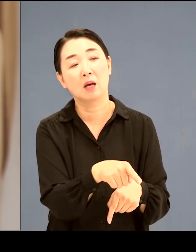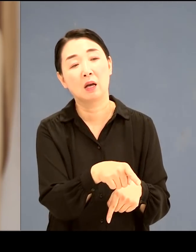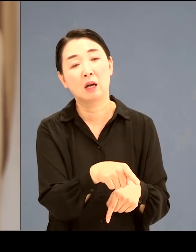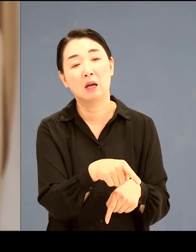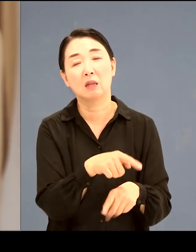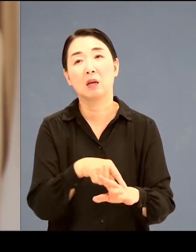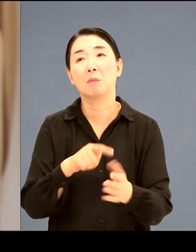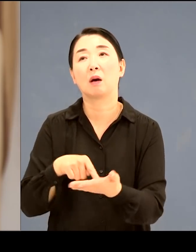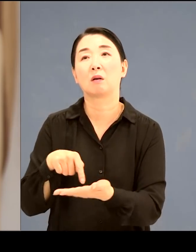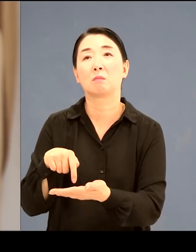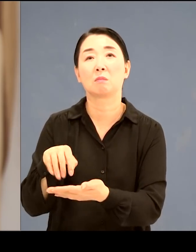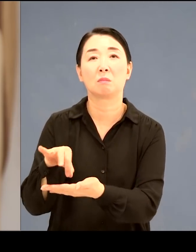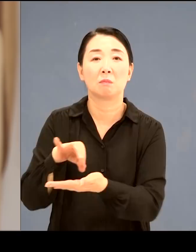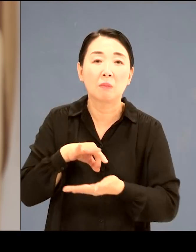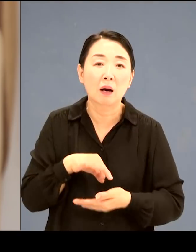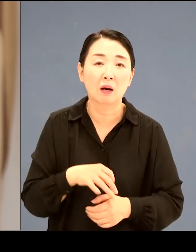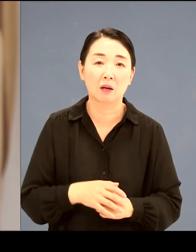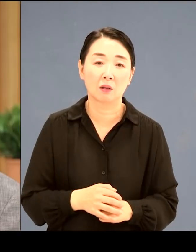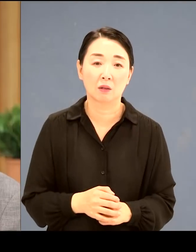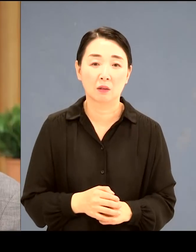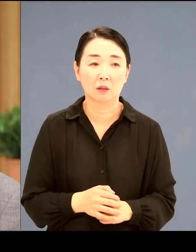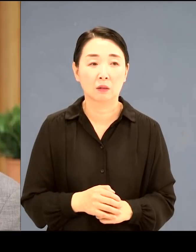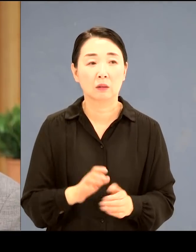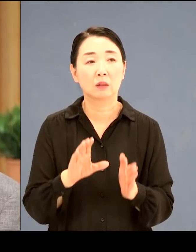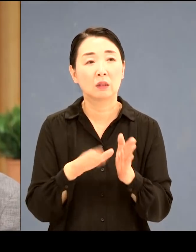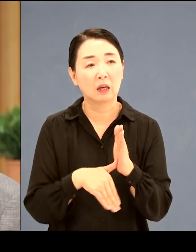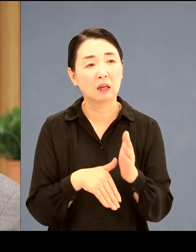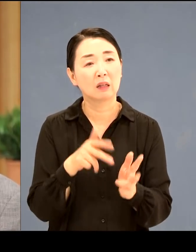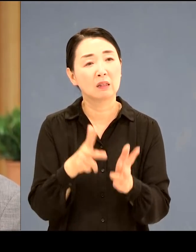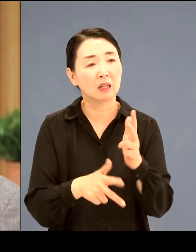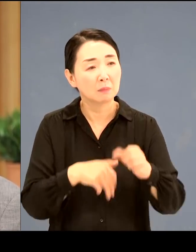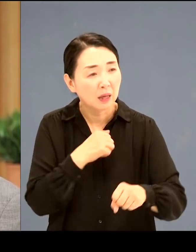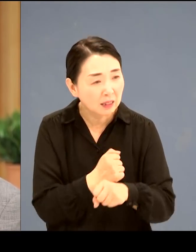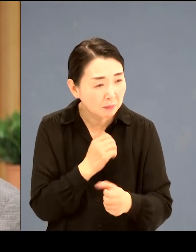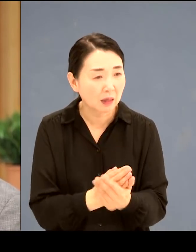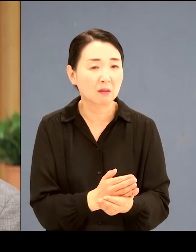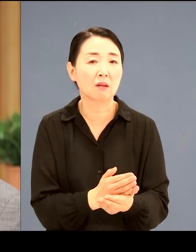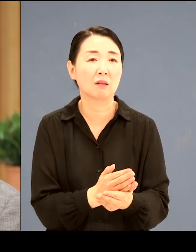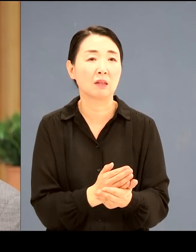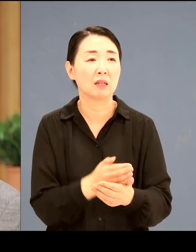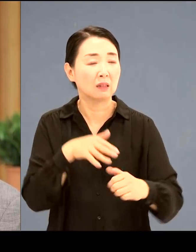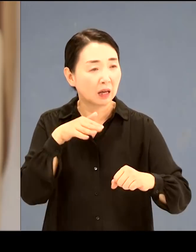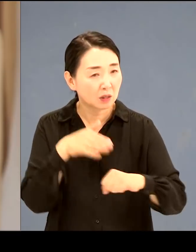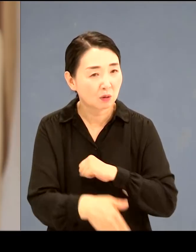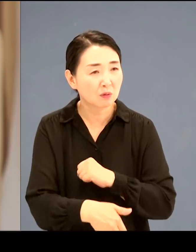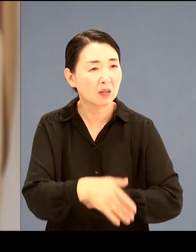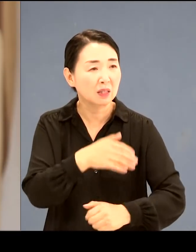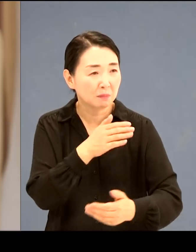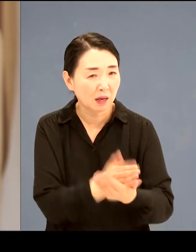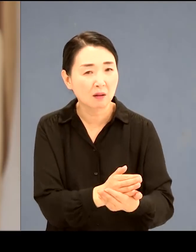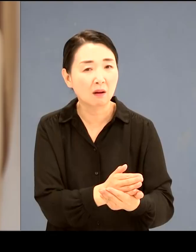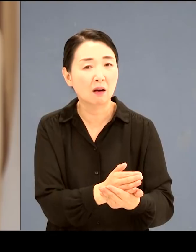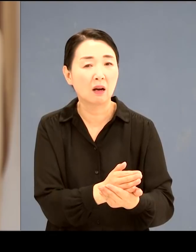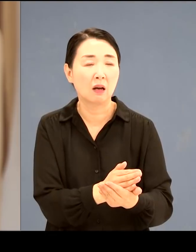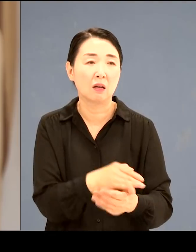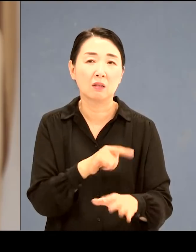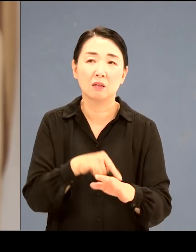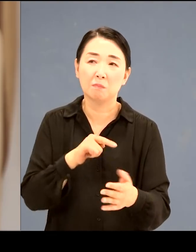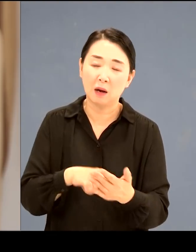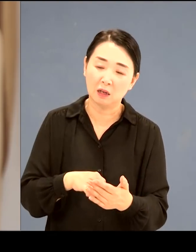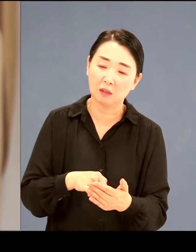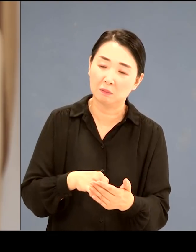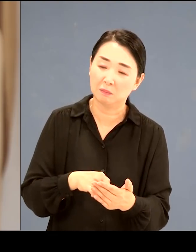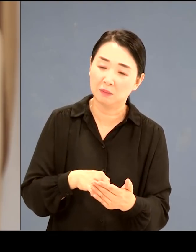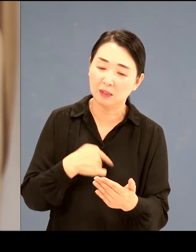안에 들어오더라고요. 네. 그때 이렇게 안 했으면 그렇지. 됐을 걸. 맞아요, 그때 이런 고깃집 안 식으로 했으면. 네 그런 마음이 계속 제